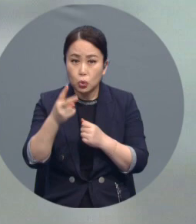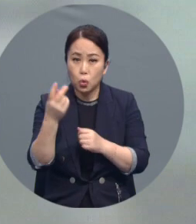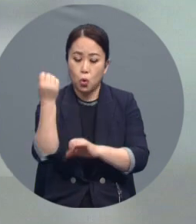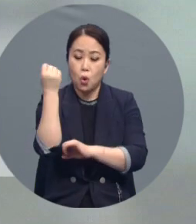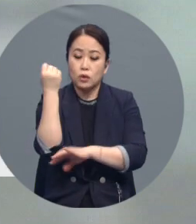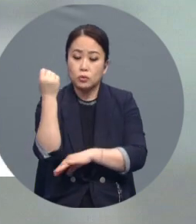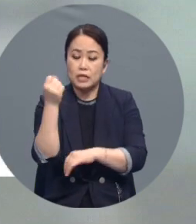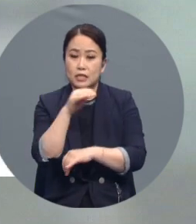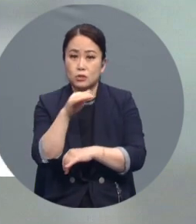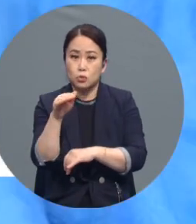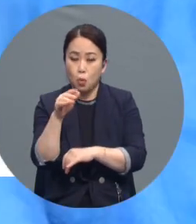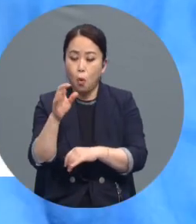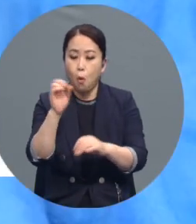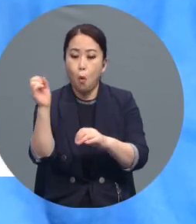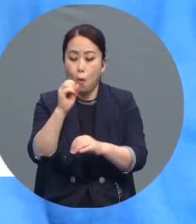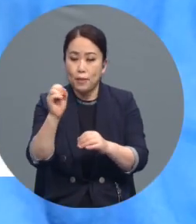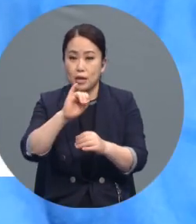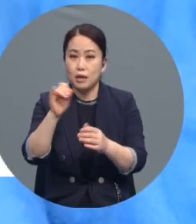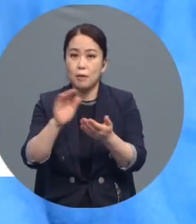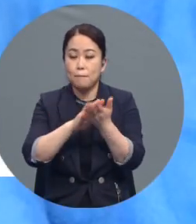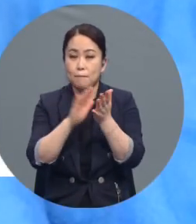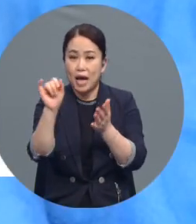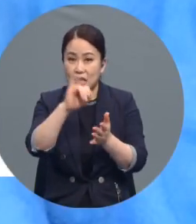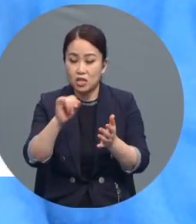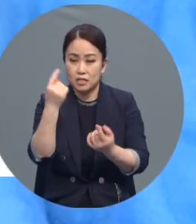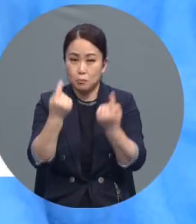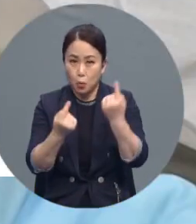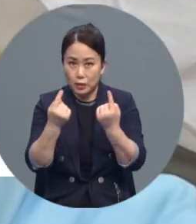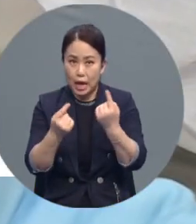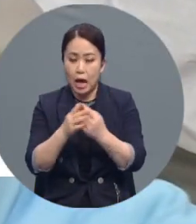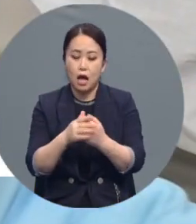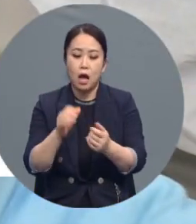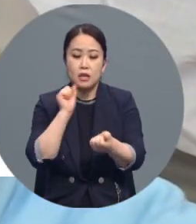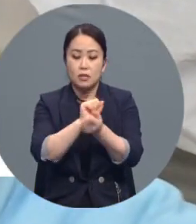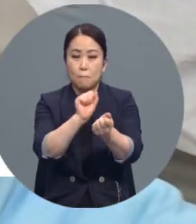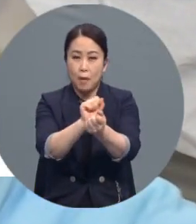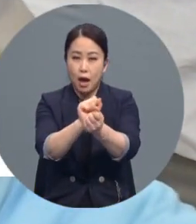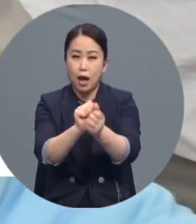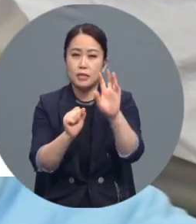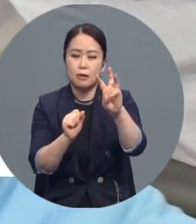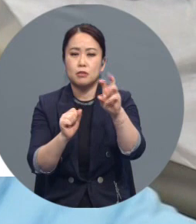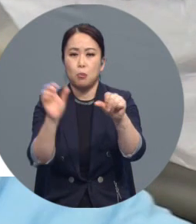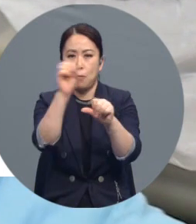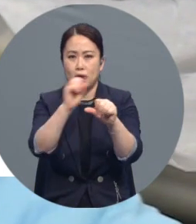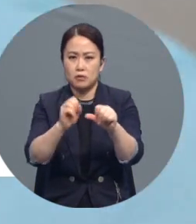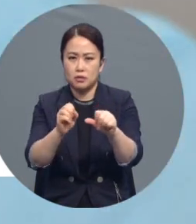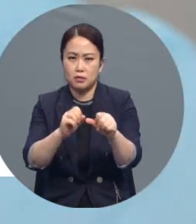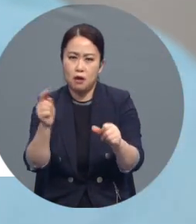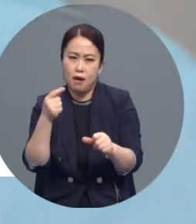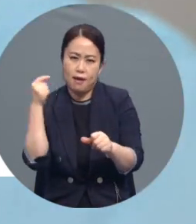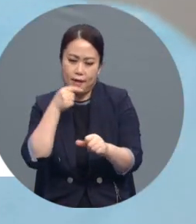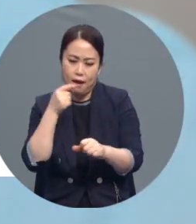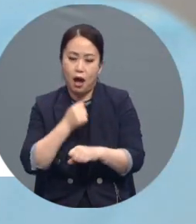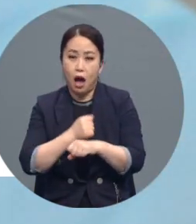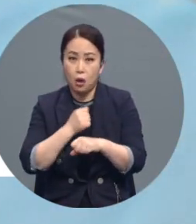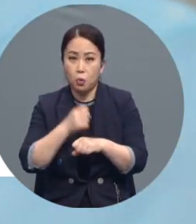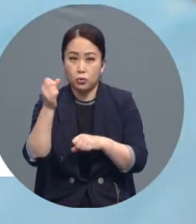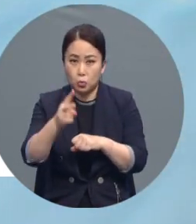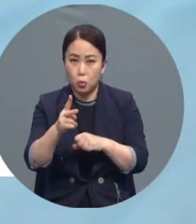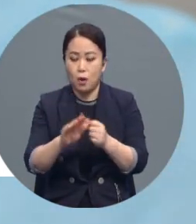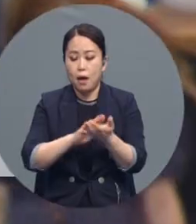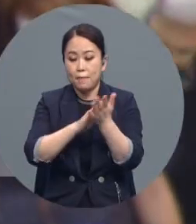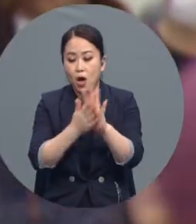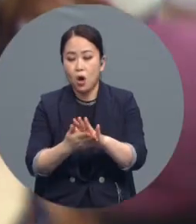변이보다 전파력이 35% 이상 더 크고 면역 회피 가능성이 높다고 알려진 하부 변이 BA.5가 확산